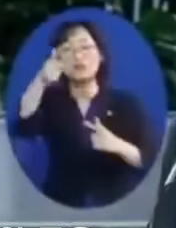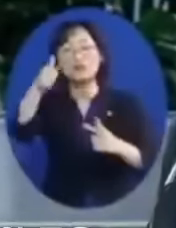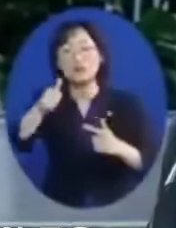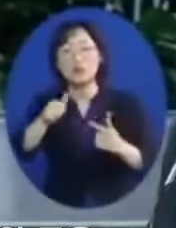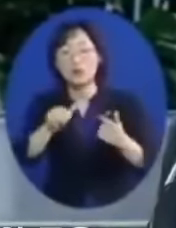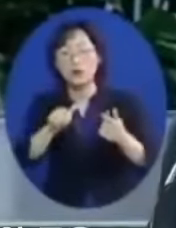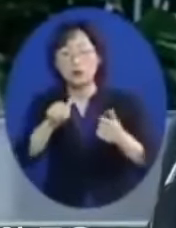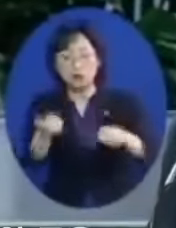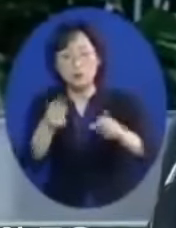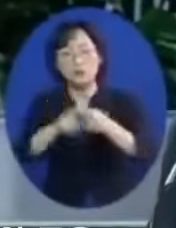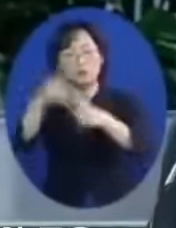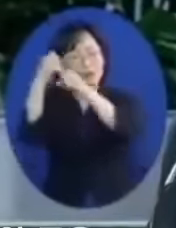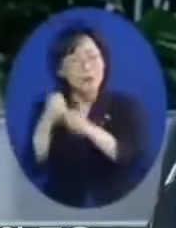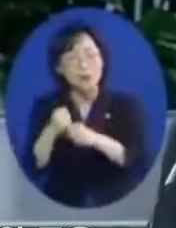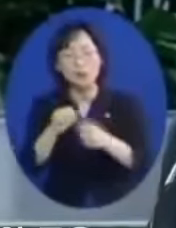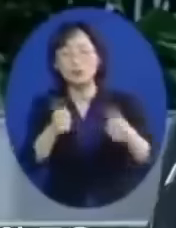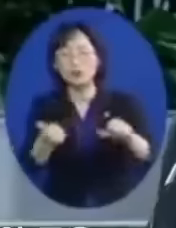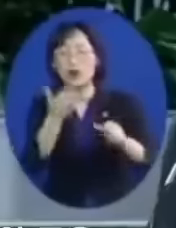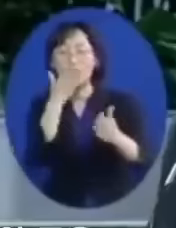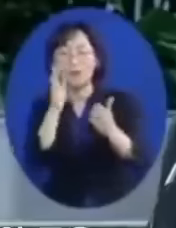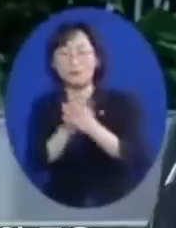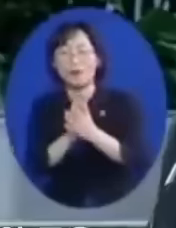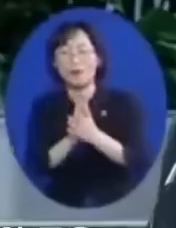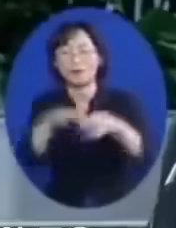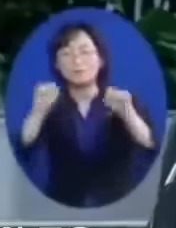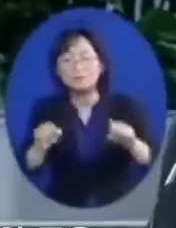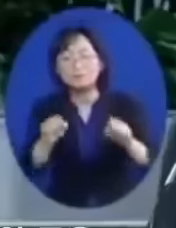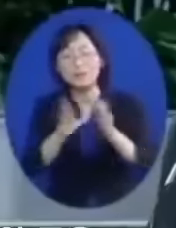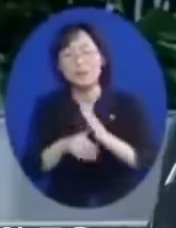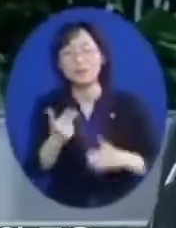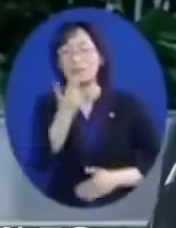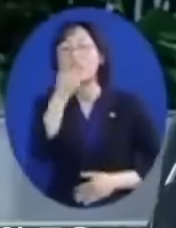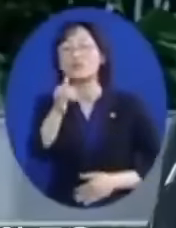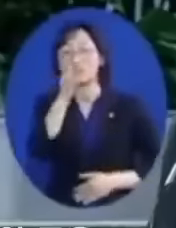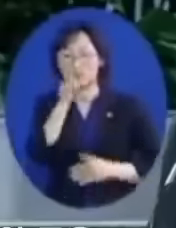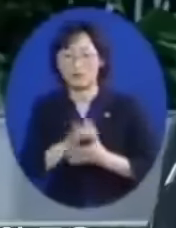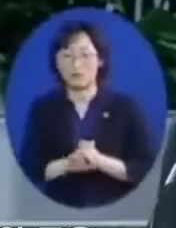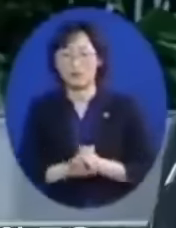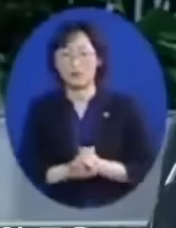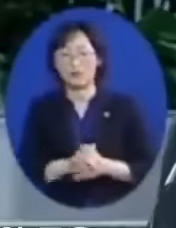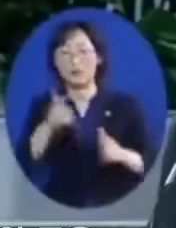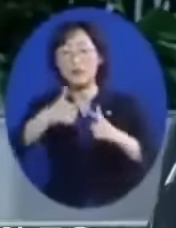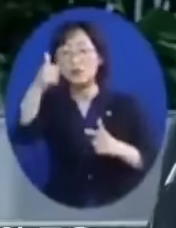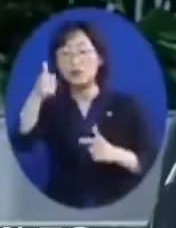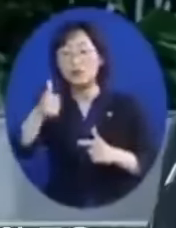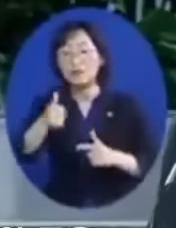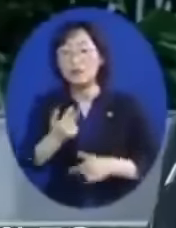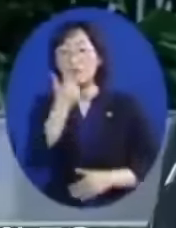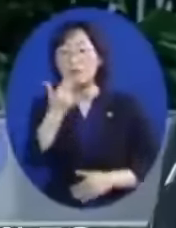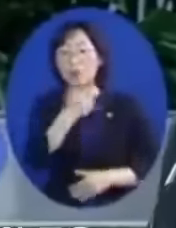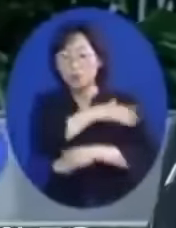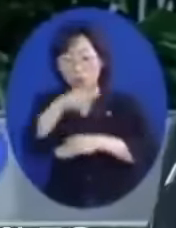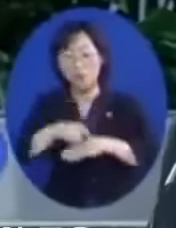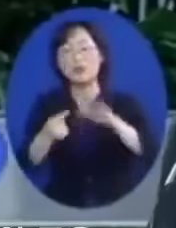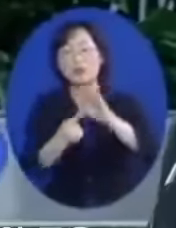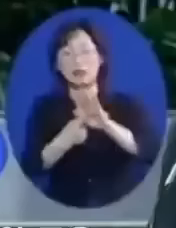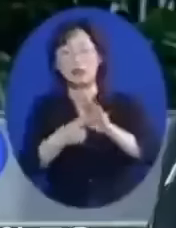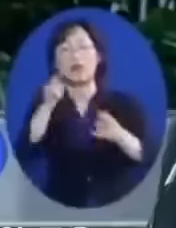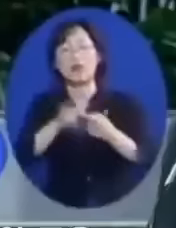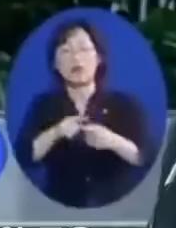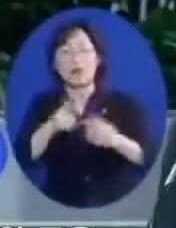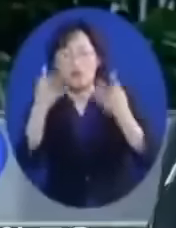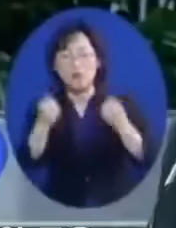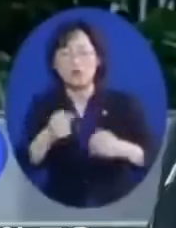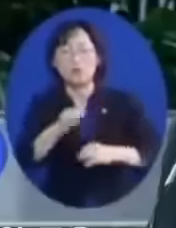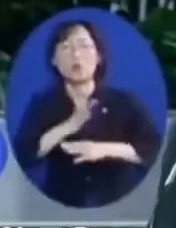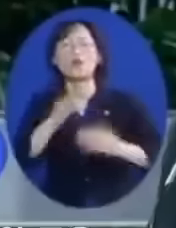죽음을 내가 의지하고 죽음과 함께 있을 때 내게 생명이 있는 것입니다. 예수님의 생명이 우리 몸에 나타난다는 것 얼마나 놀라운